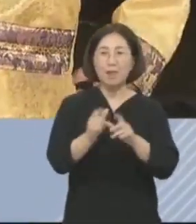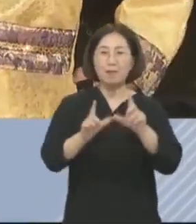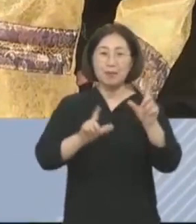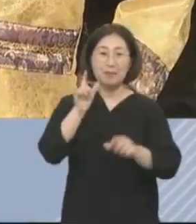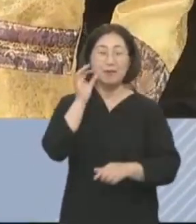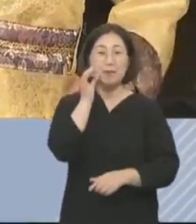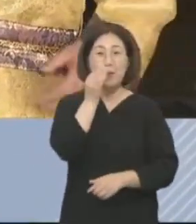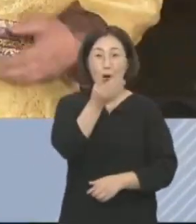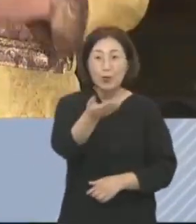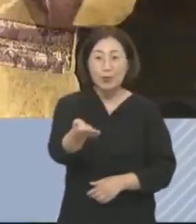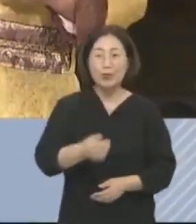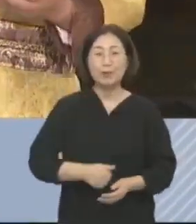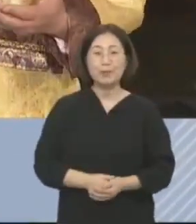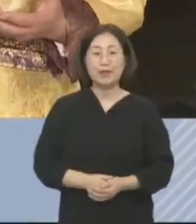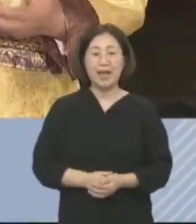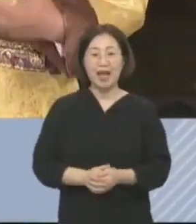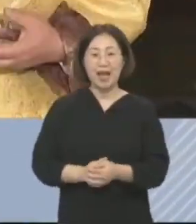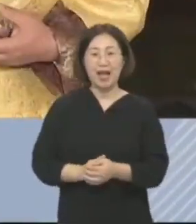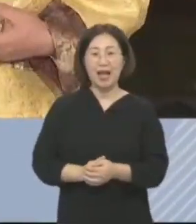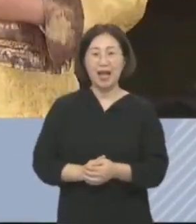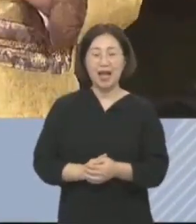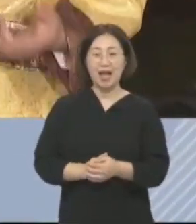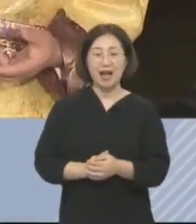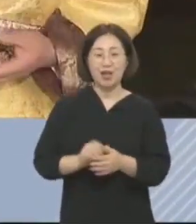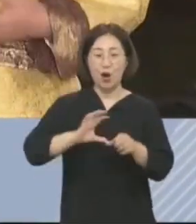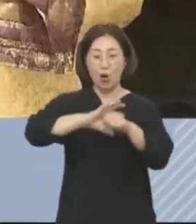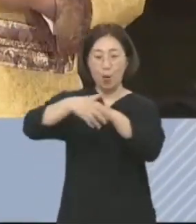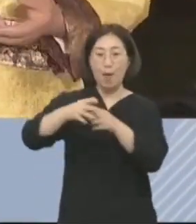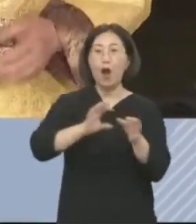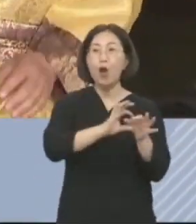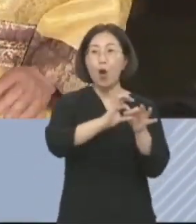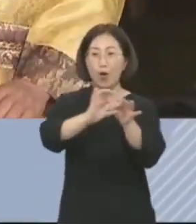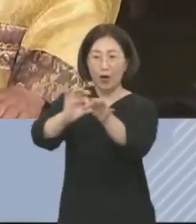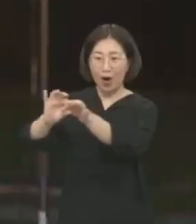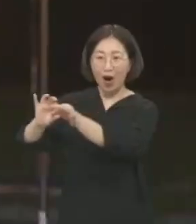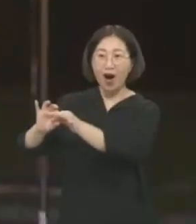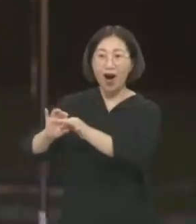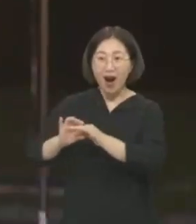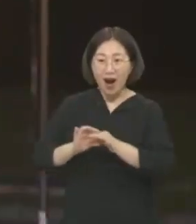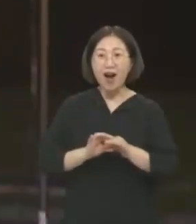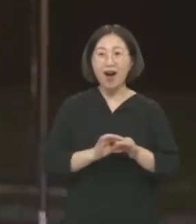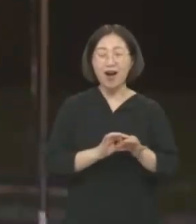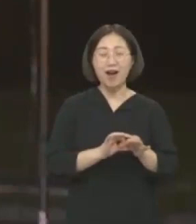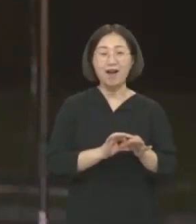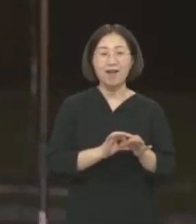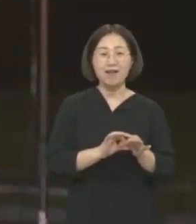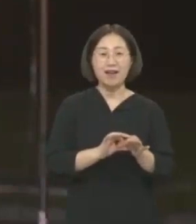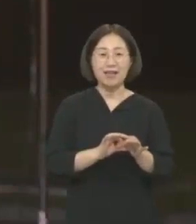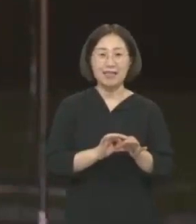점에서 글로벌이 중요한 게 아니라 로컬이 훨씬 중요하고 로컬의 바탕을 둔